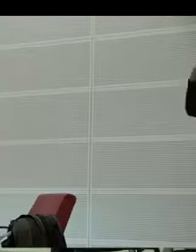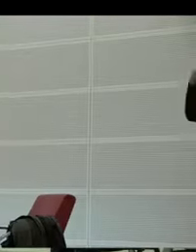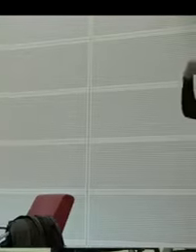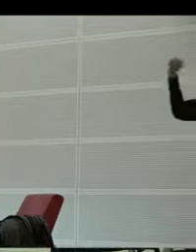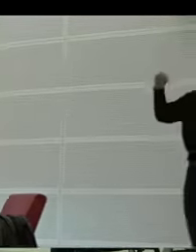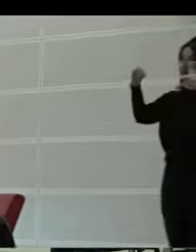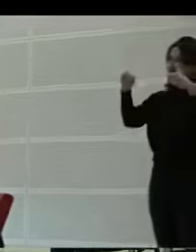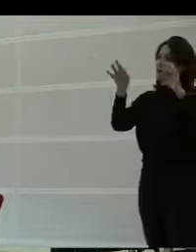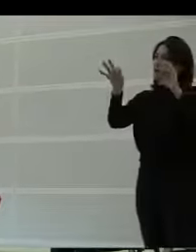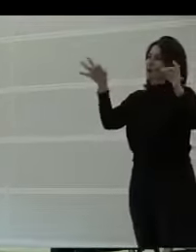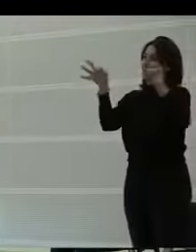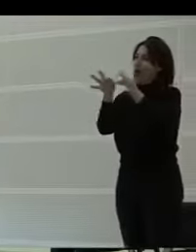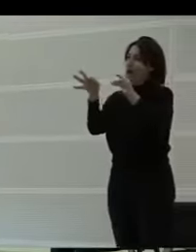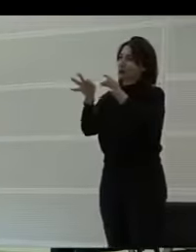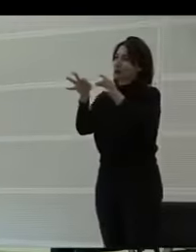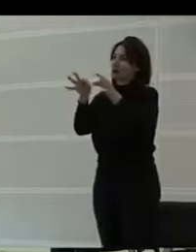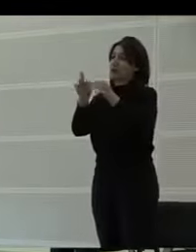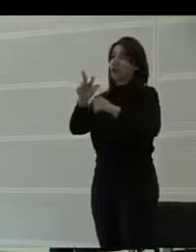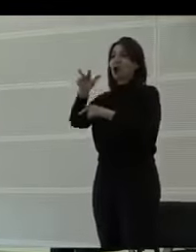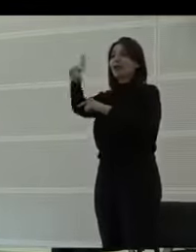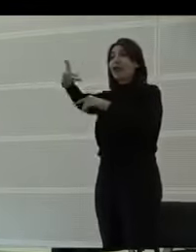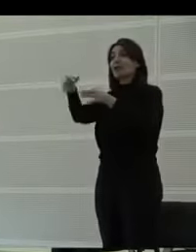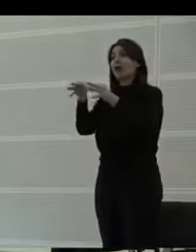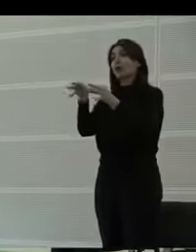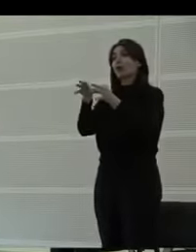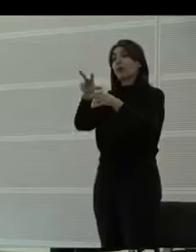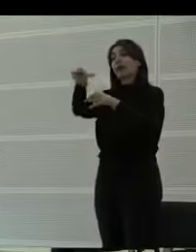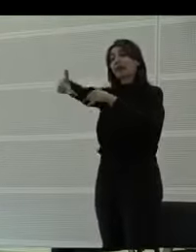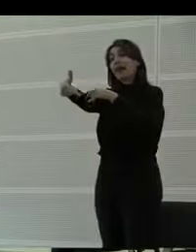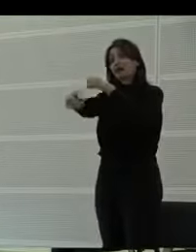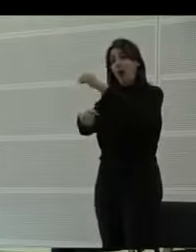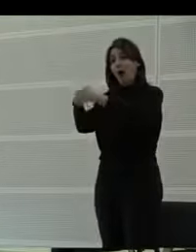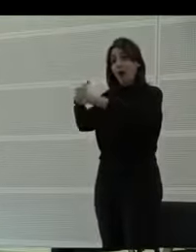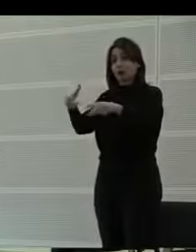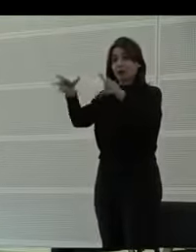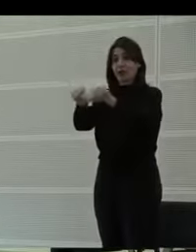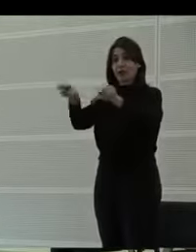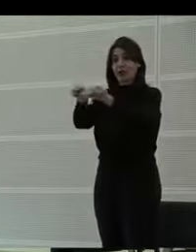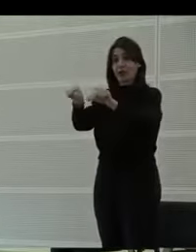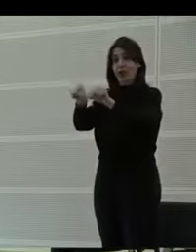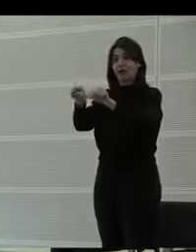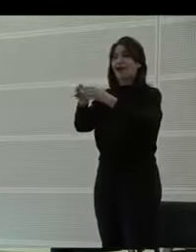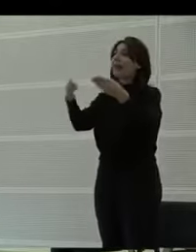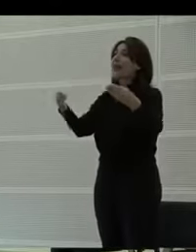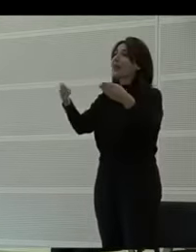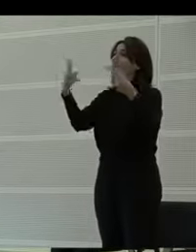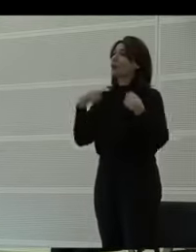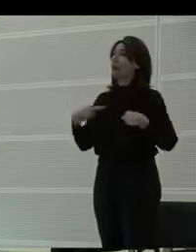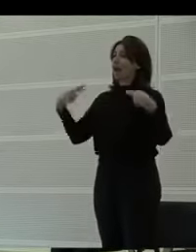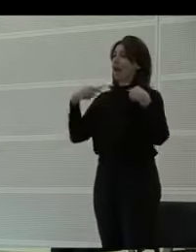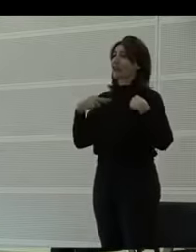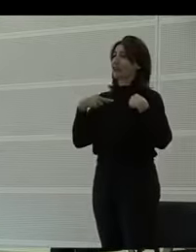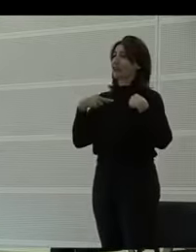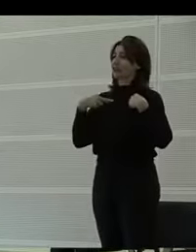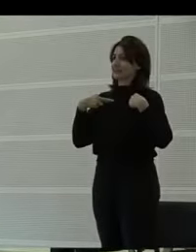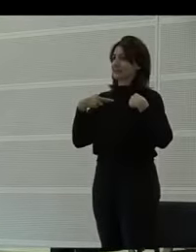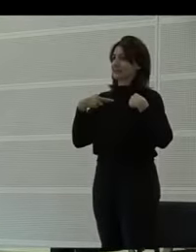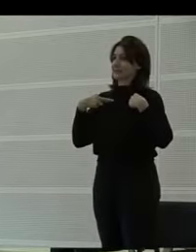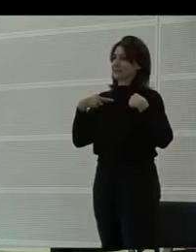nostro appuntamento. Il terzo appuntamento della terza edizione del Libro della Vita, in questa fine